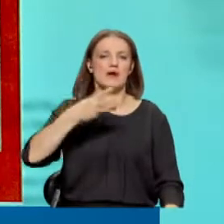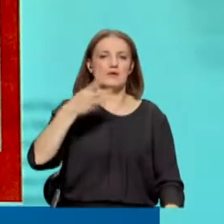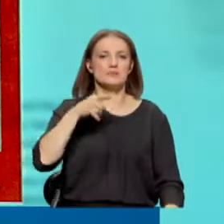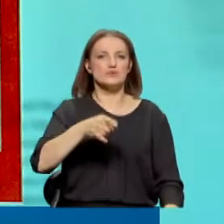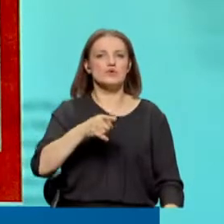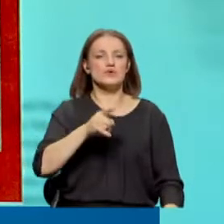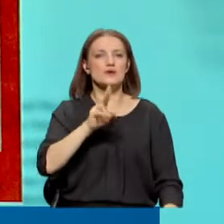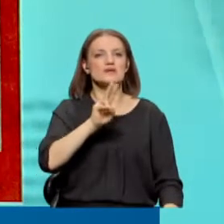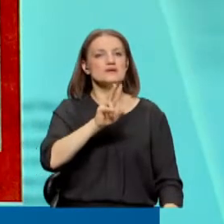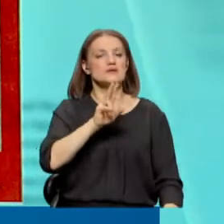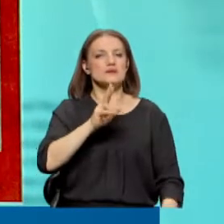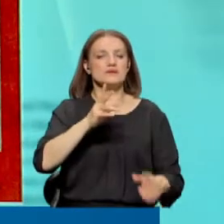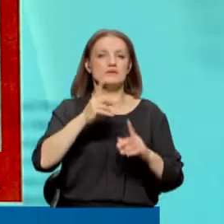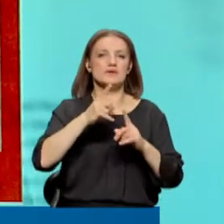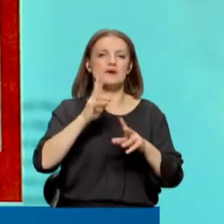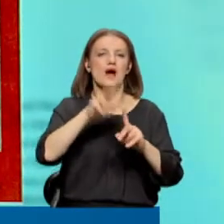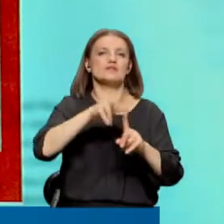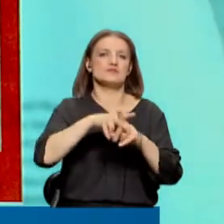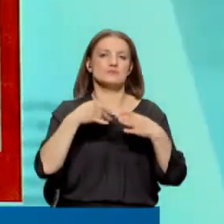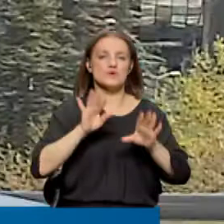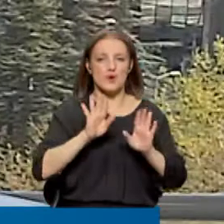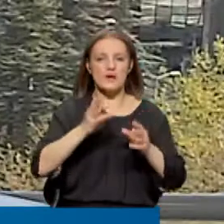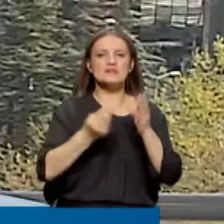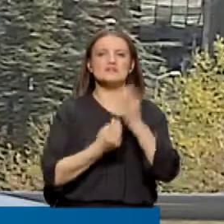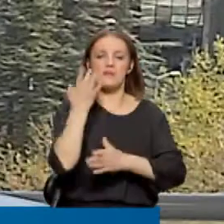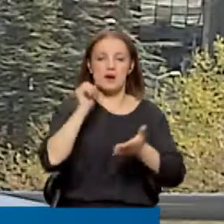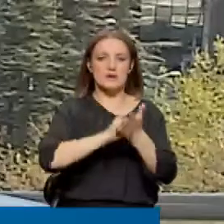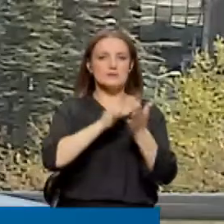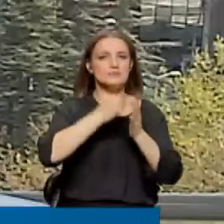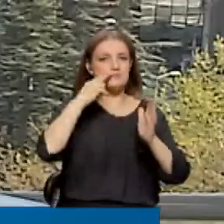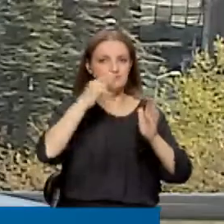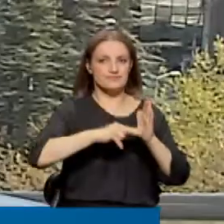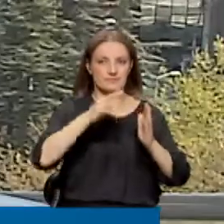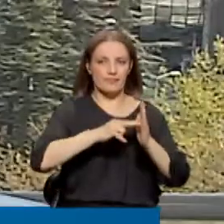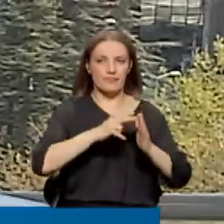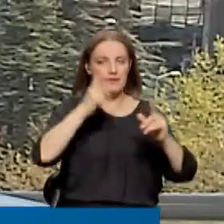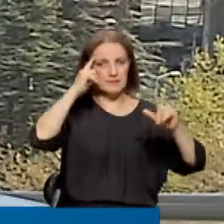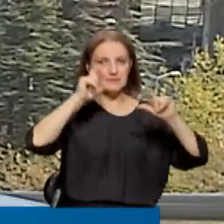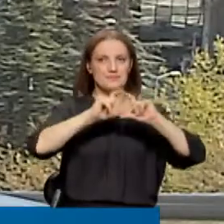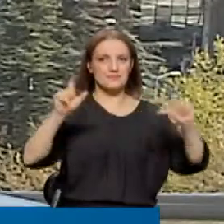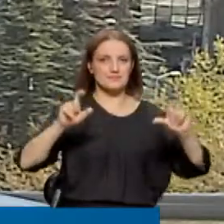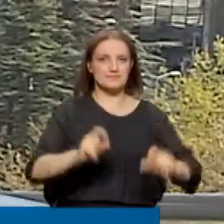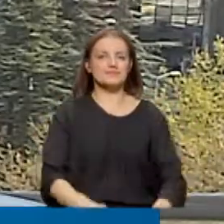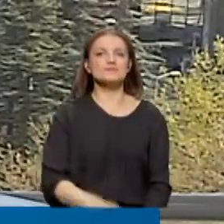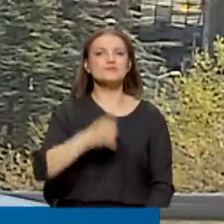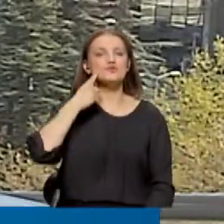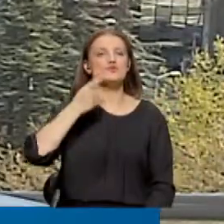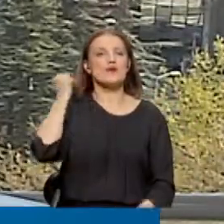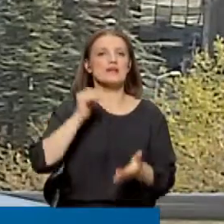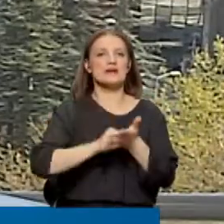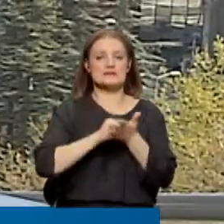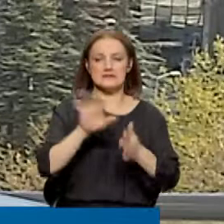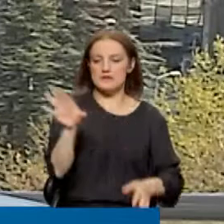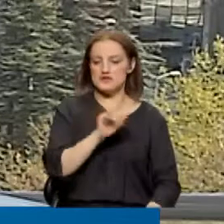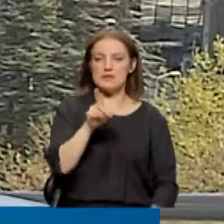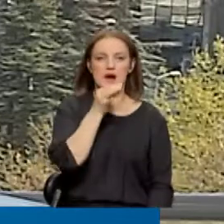bu törenlerde yer almıyor. Sabah gazetesine bakalım. Sabah gazetesinin manşeti, bu arada Cumhuriyet Gazetesi'nden seçtiğimiz